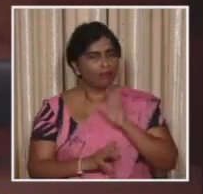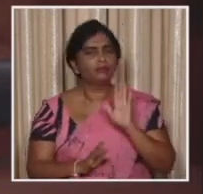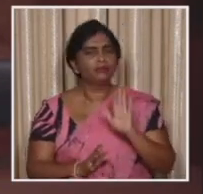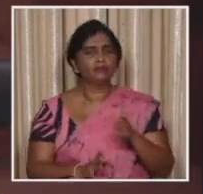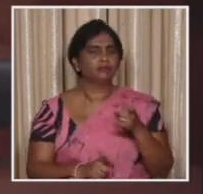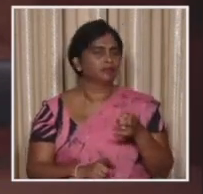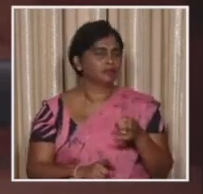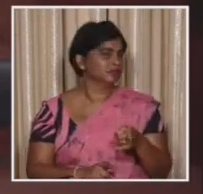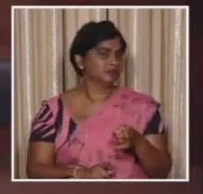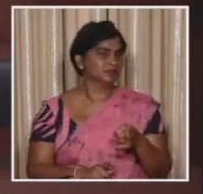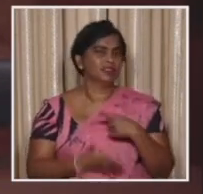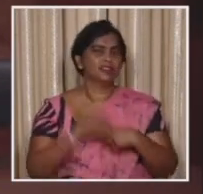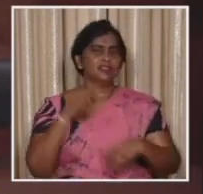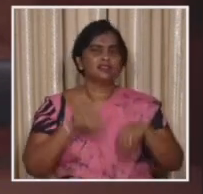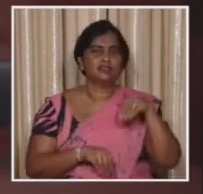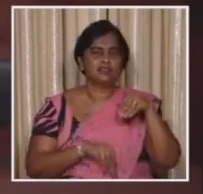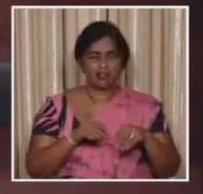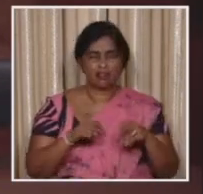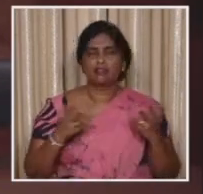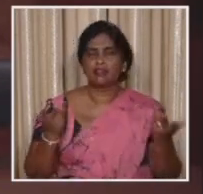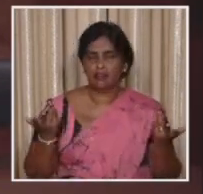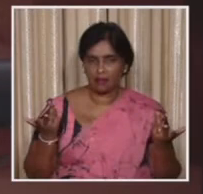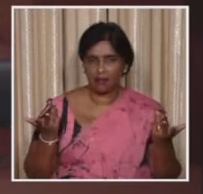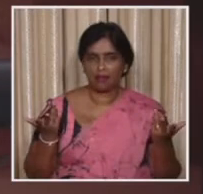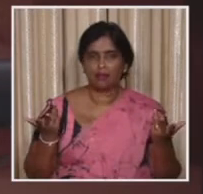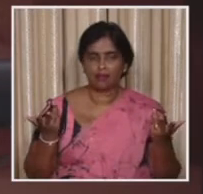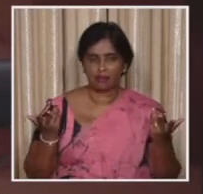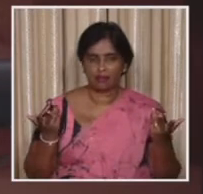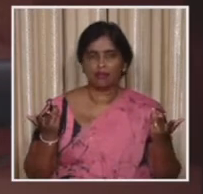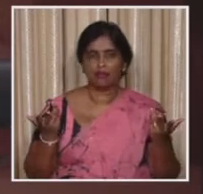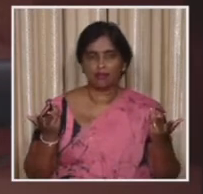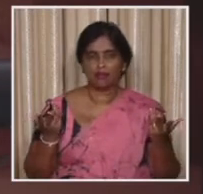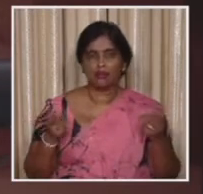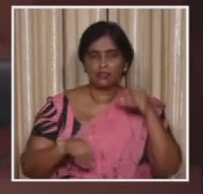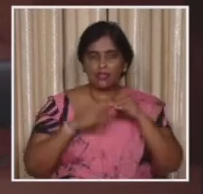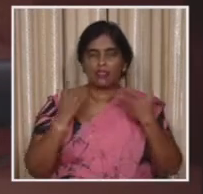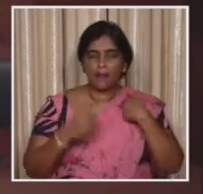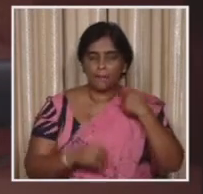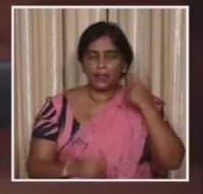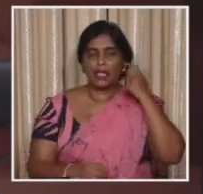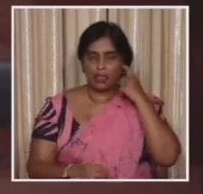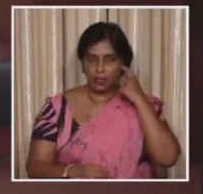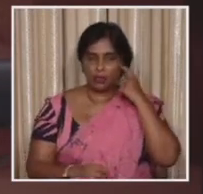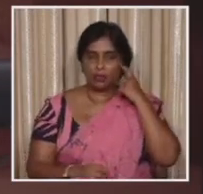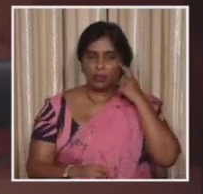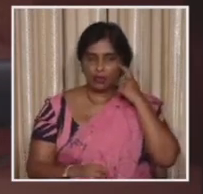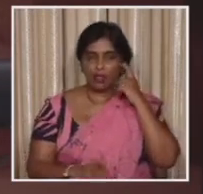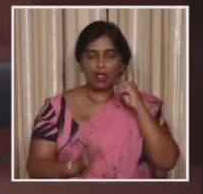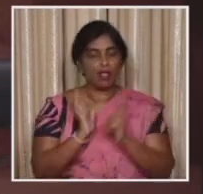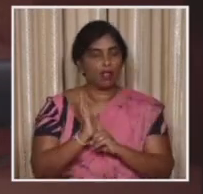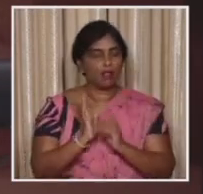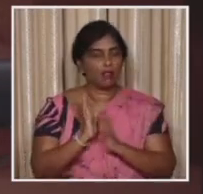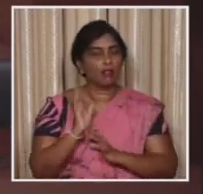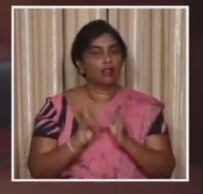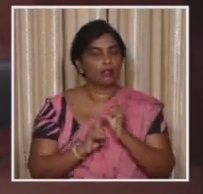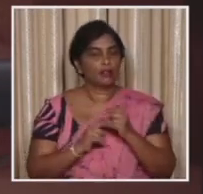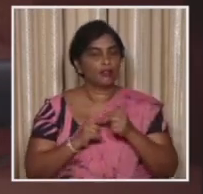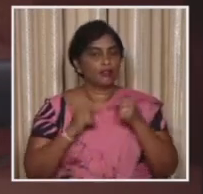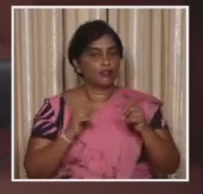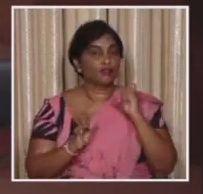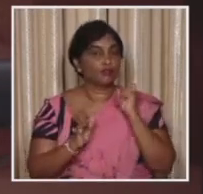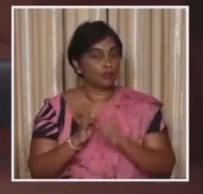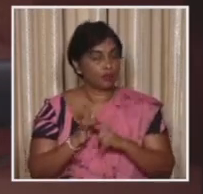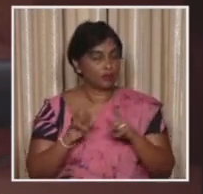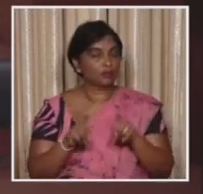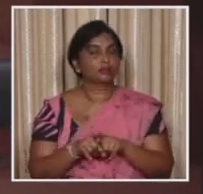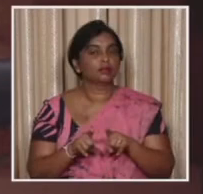itana candia kene ne. Oh candia kene nekel api itu wa. Sa kiriala mantri tuma vipaksa sangwidaik wera heti